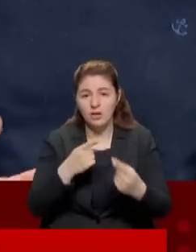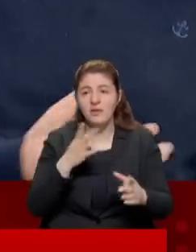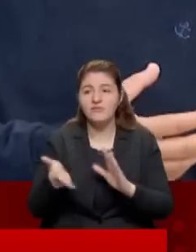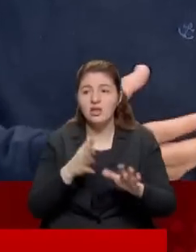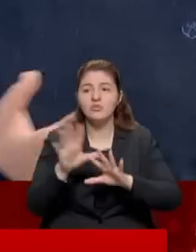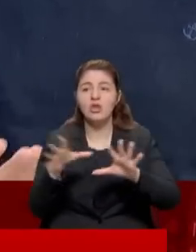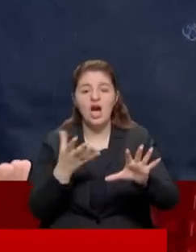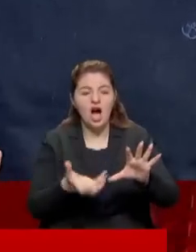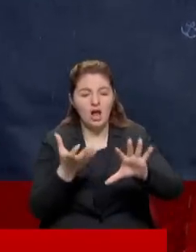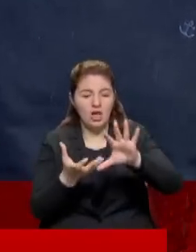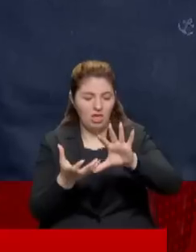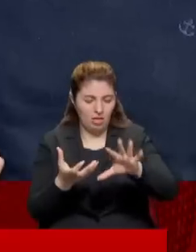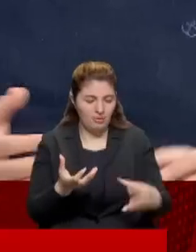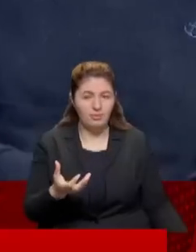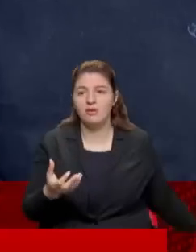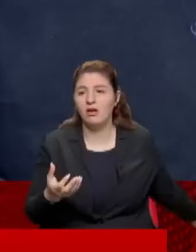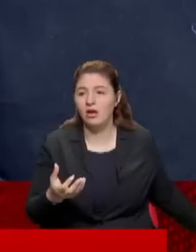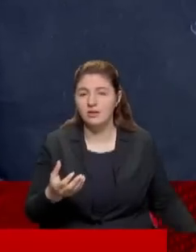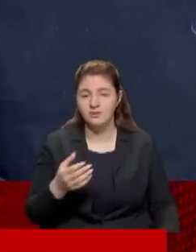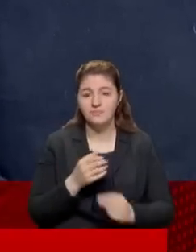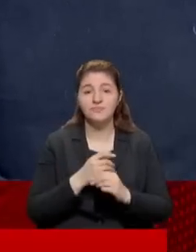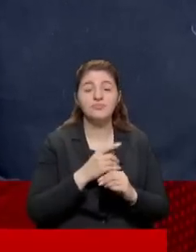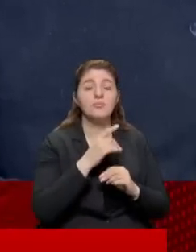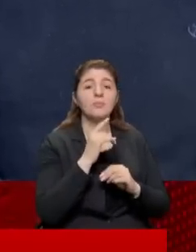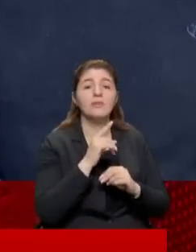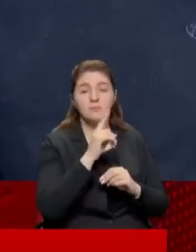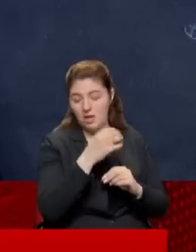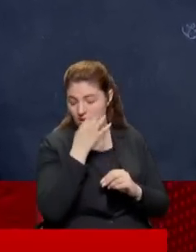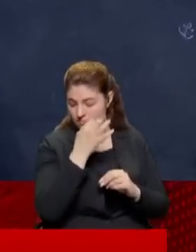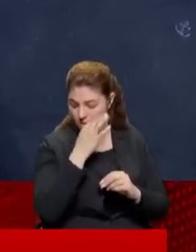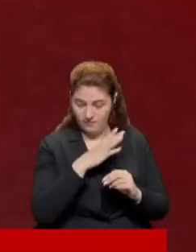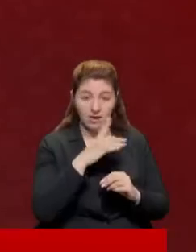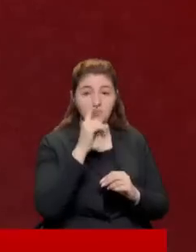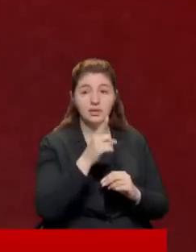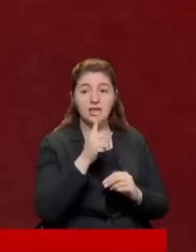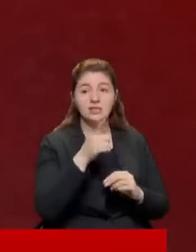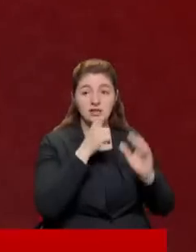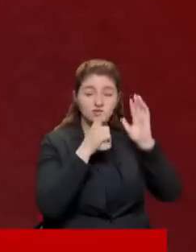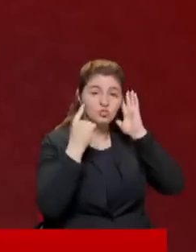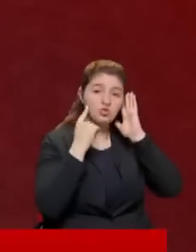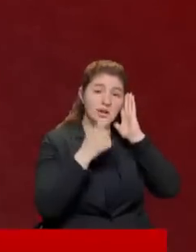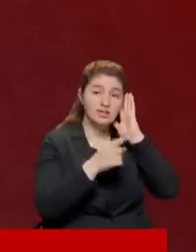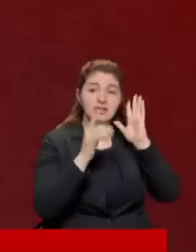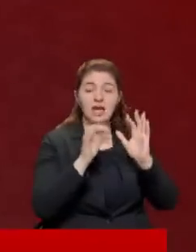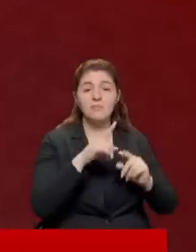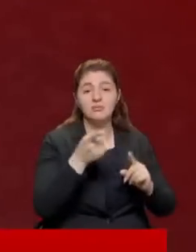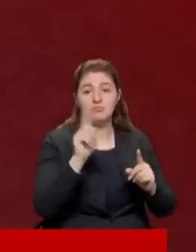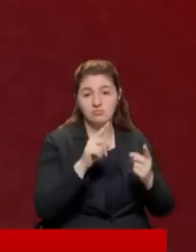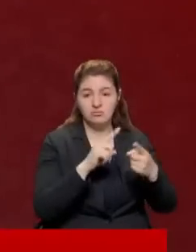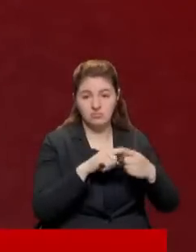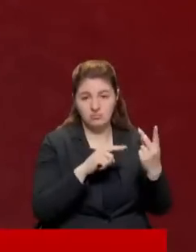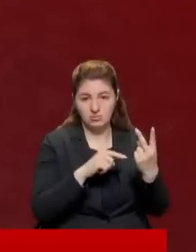falan bütün hararetini alıyor götürüyor. Şimdi bir haber, bir de ses duyacaksınız. Hemen peş